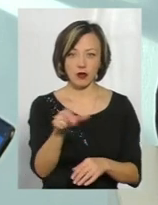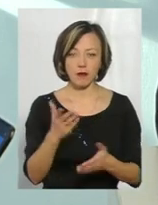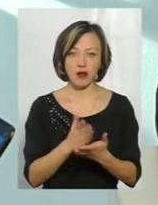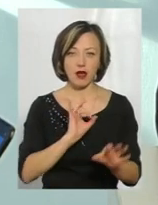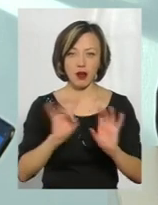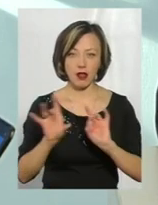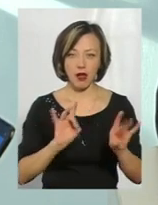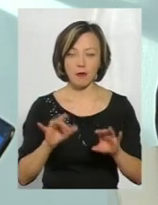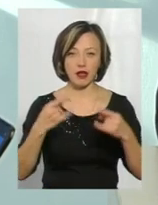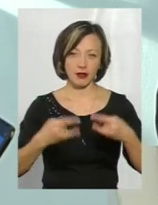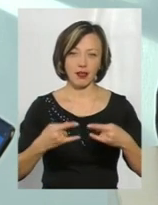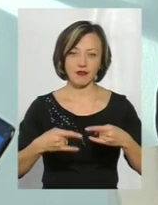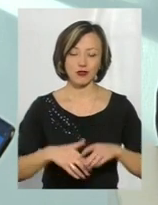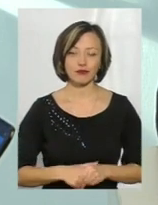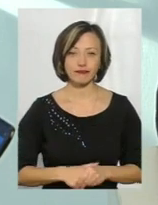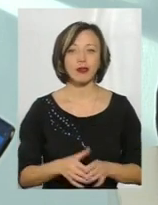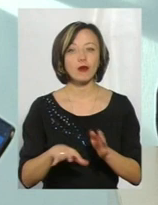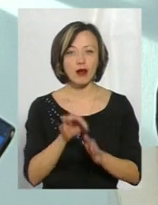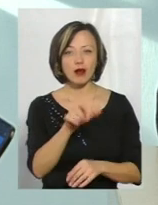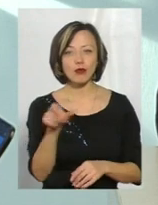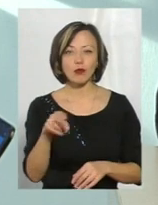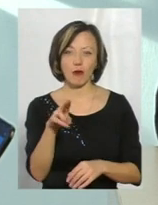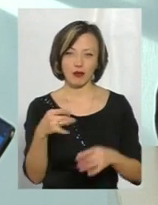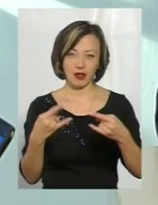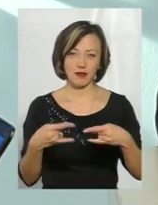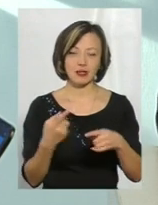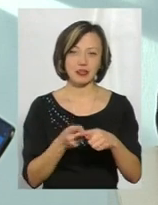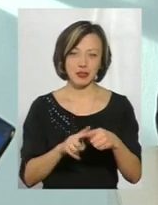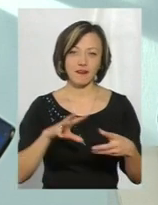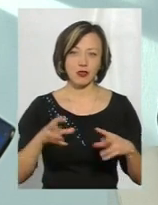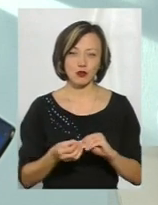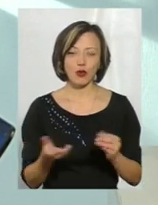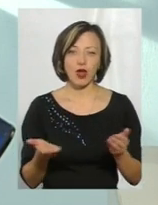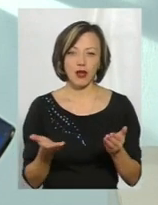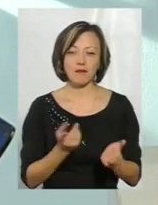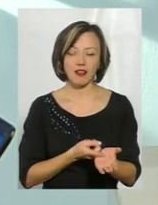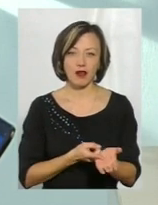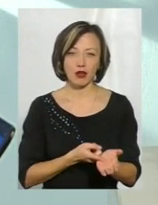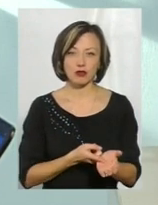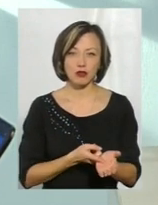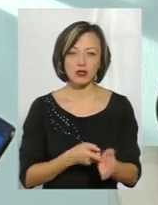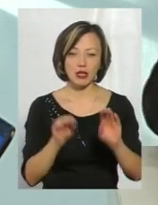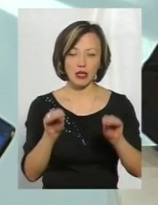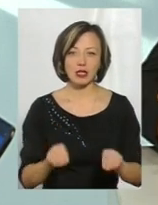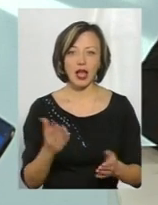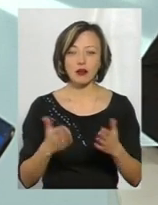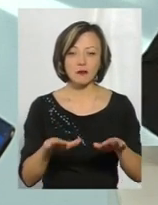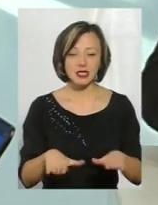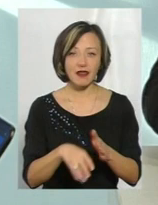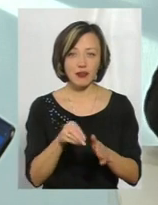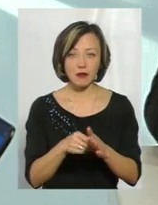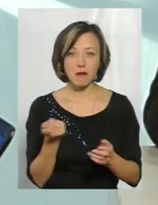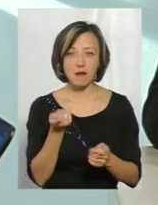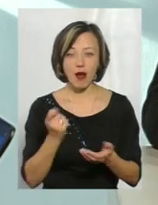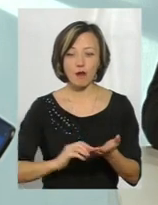реклама і, зокрема, телевізор. Обирають люди по телевізору. Це висновок, який підтверджується навіть статистикою. Якщо по місцевих виборах досить